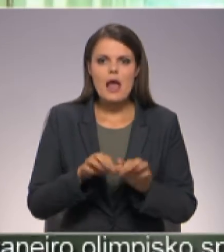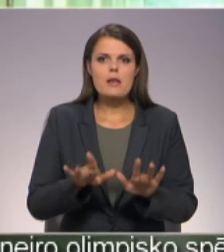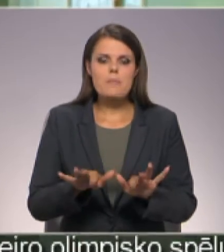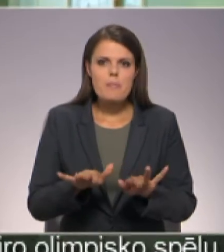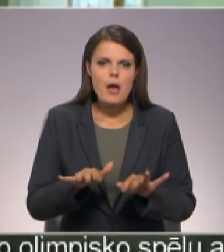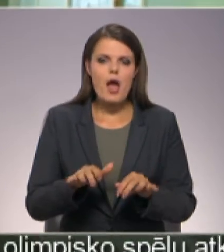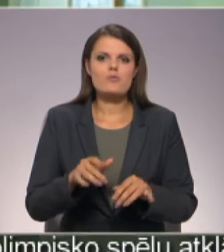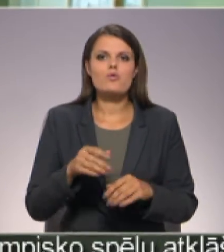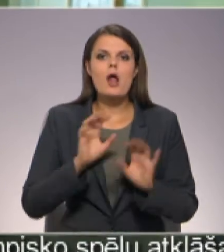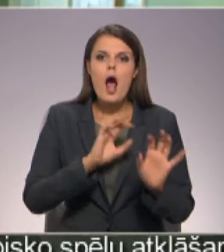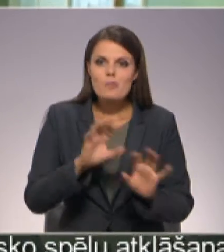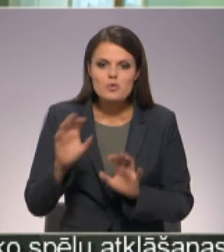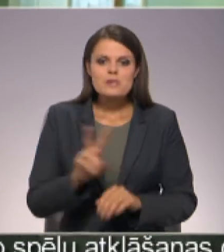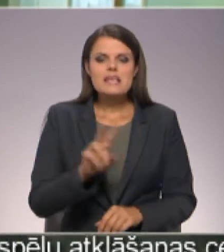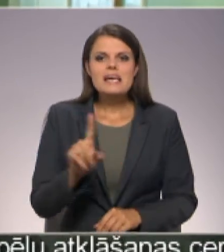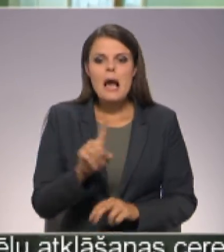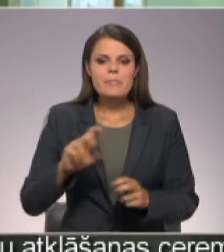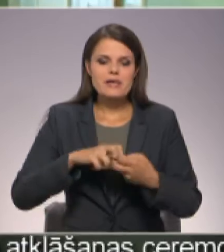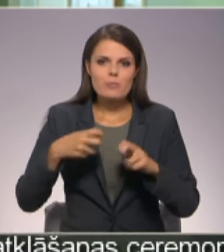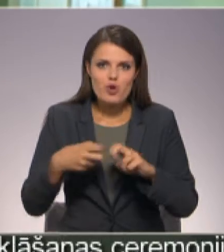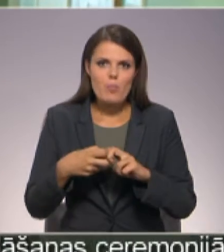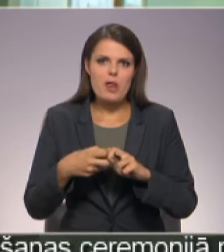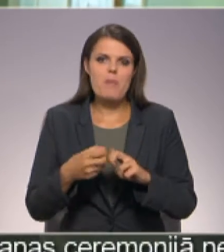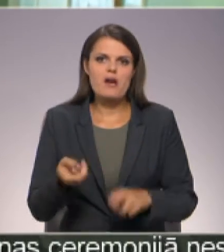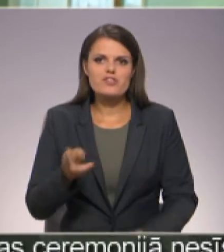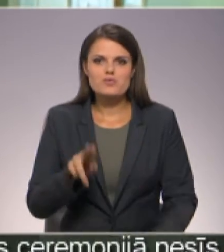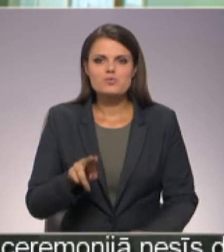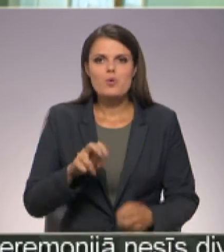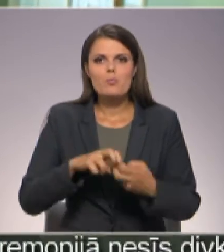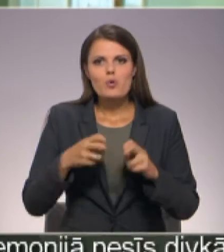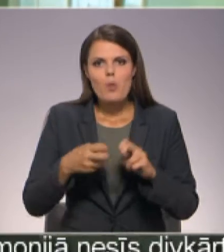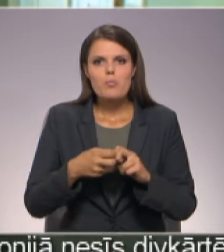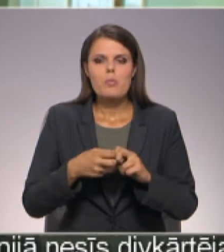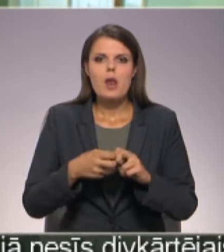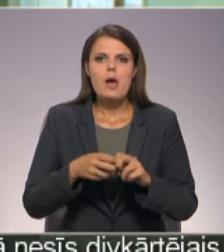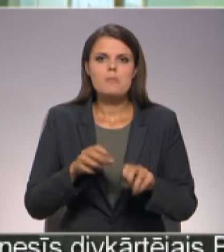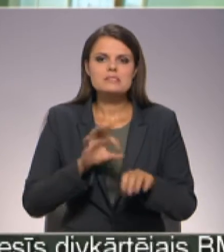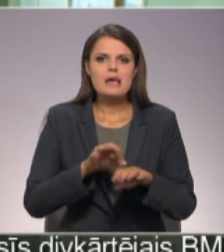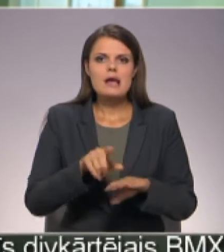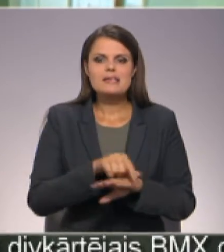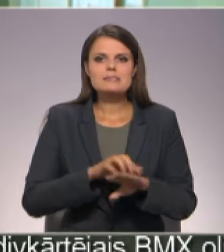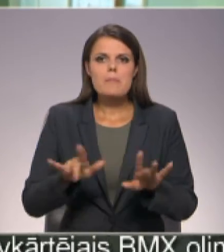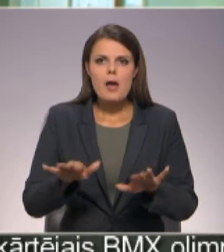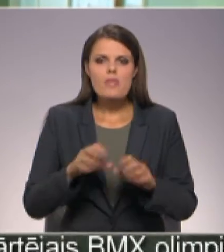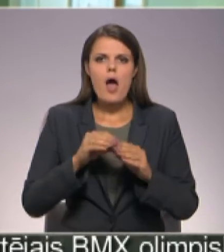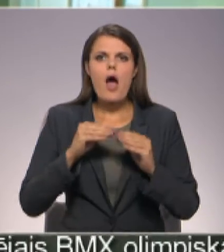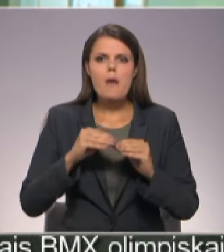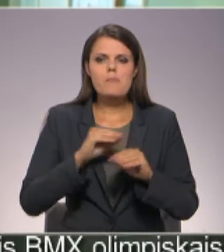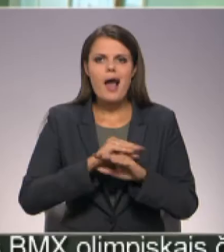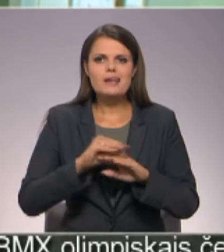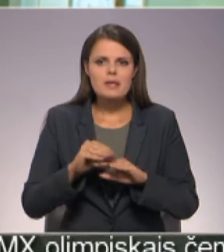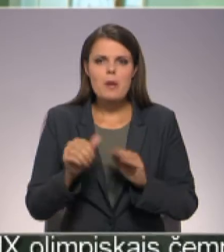locītava. Aprūpēsim, kam ir problemātiskas un problēmas kartas pēdas. Tie ir ādas sabiezējumi,